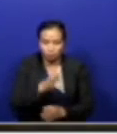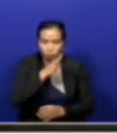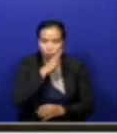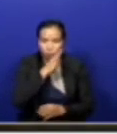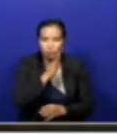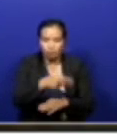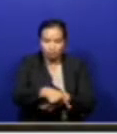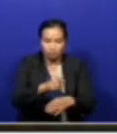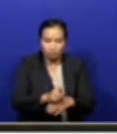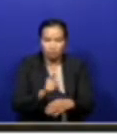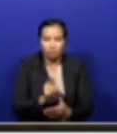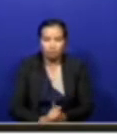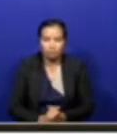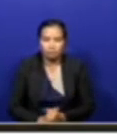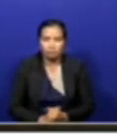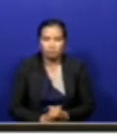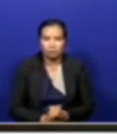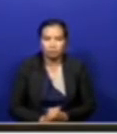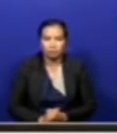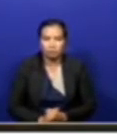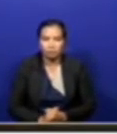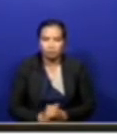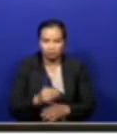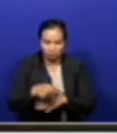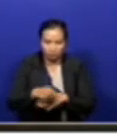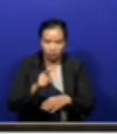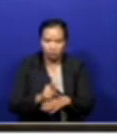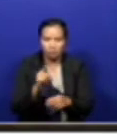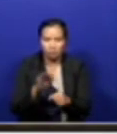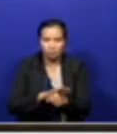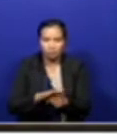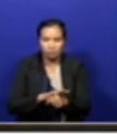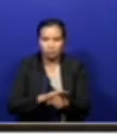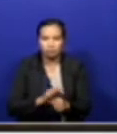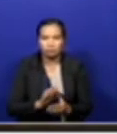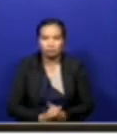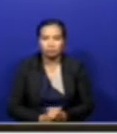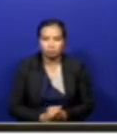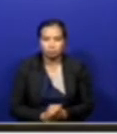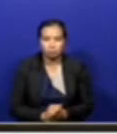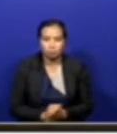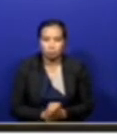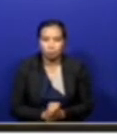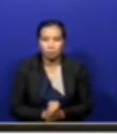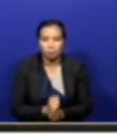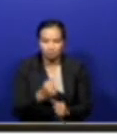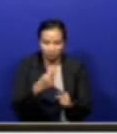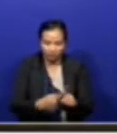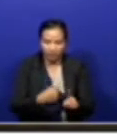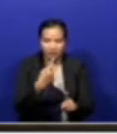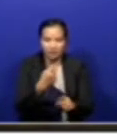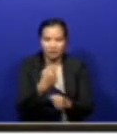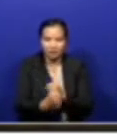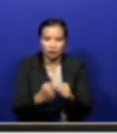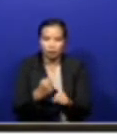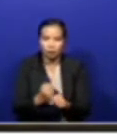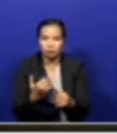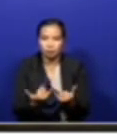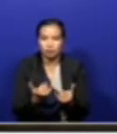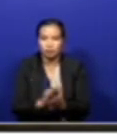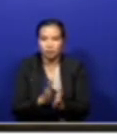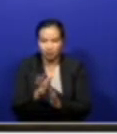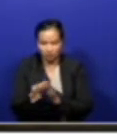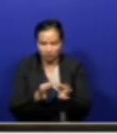ยครับท่านประธานคงจะพอทราบนะครับว่าเมื่อเดือนมกราคมปีนี้เนี่ยเราเคยอภิปร